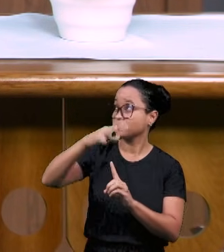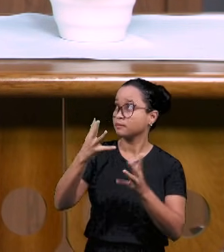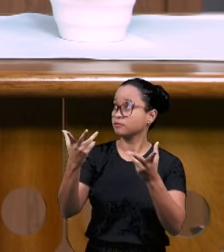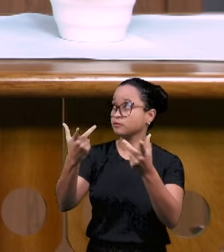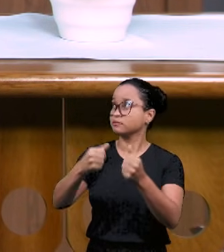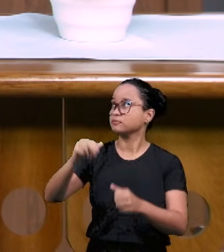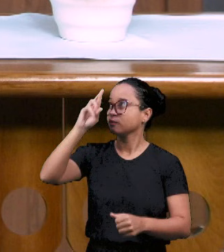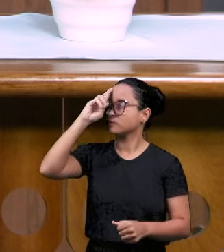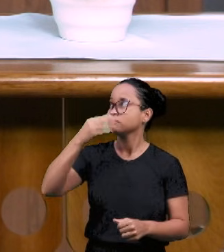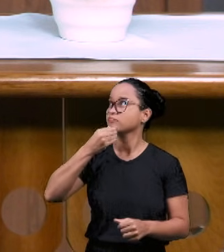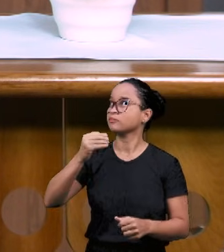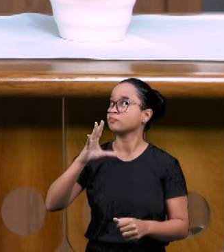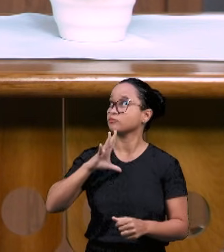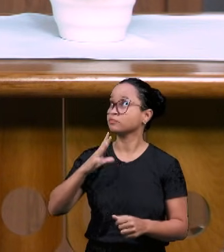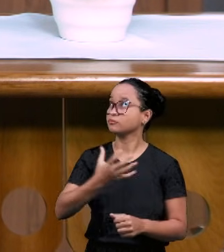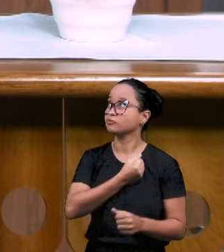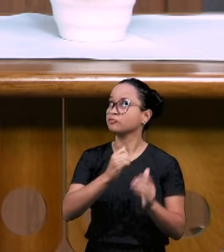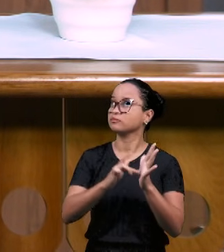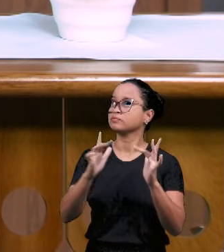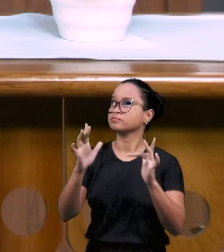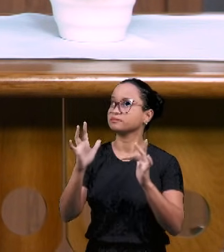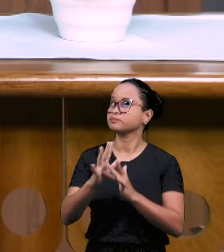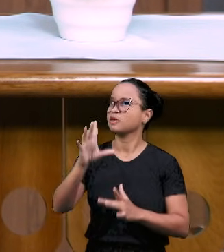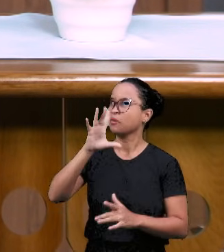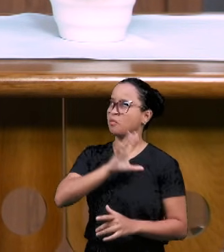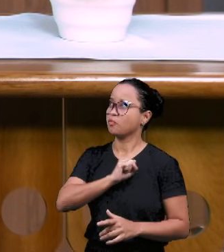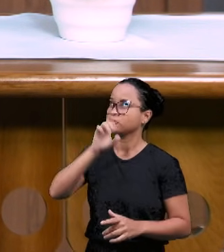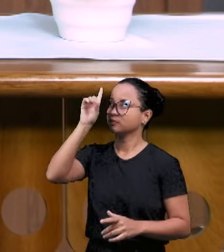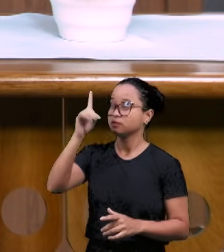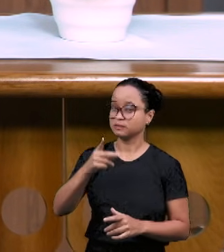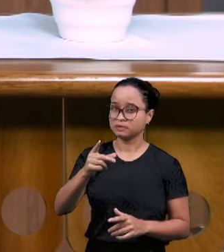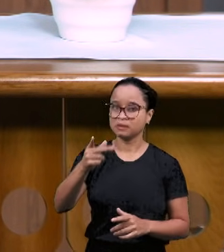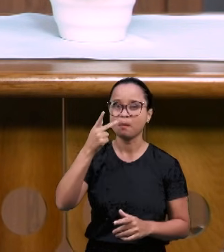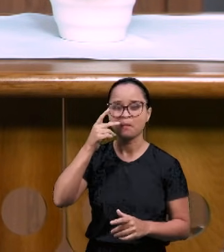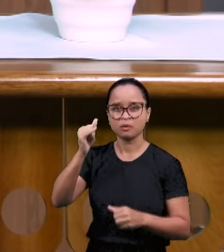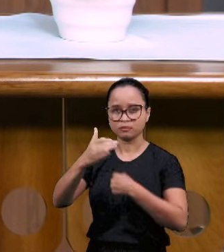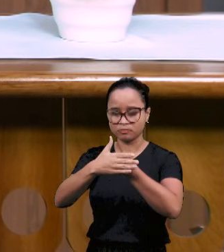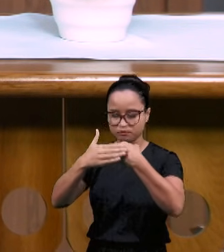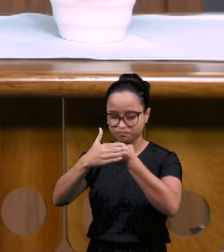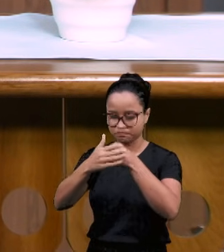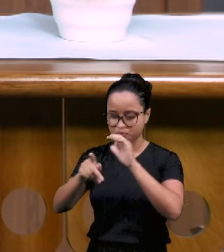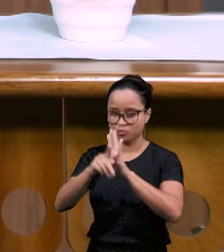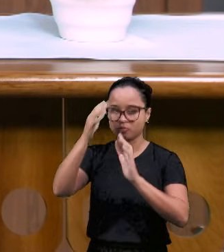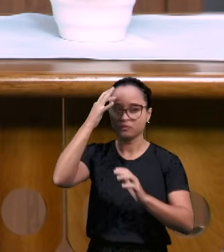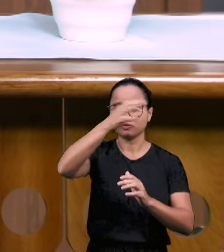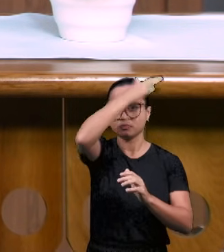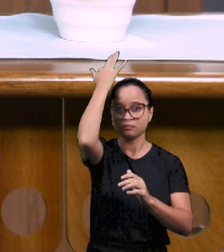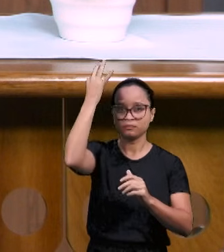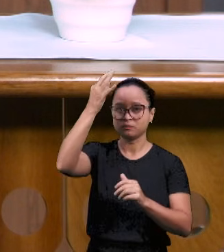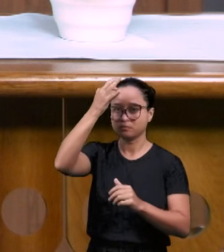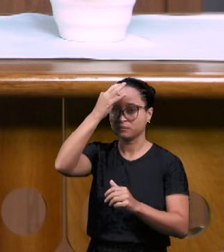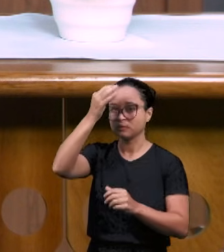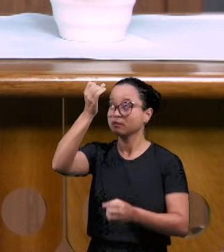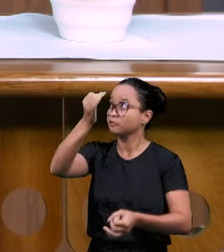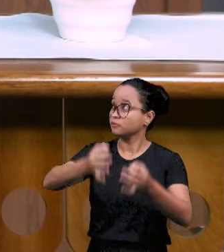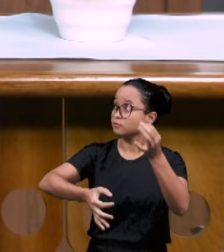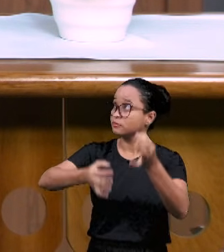Sauveur Jésus-Christ, l'amour de Dieu, notre Père, les douces et éternelles consolations du Saint-Esprit